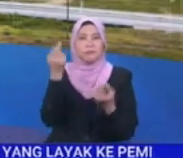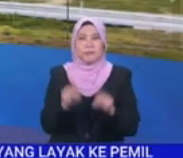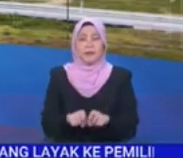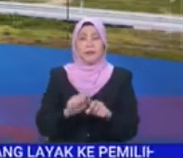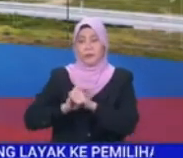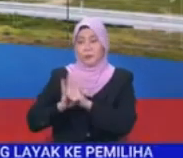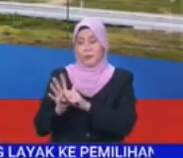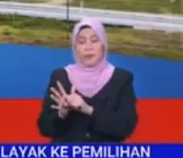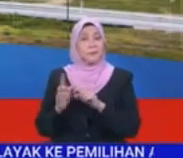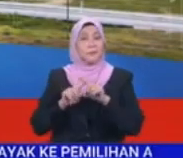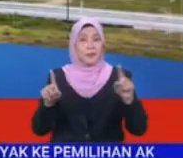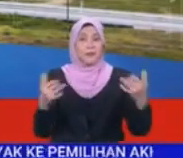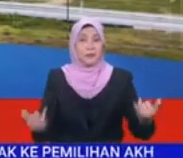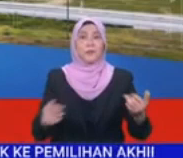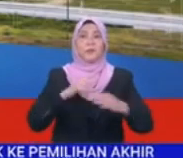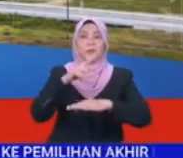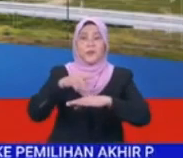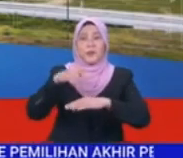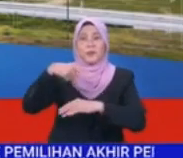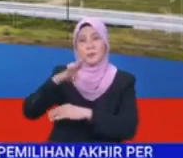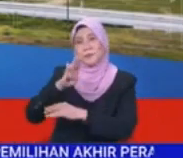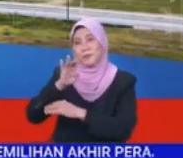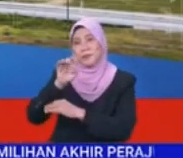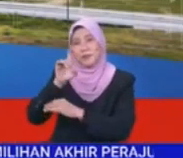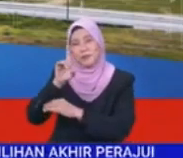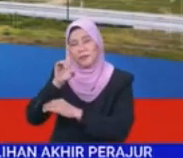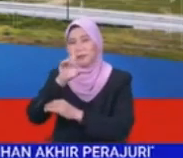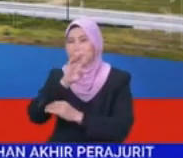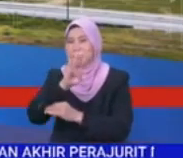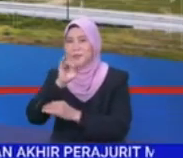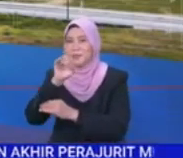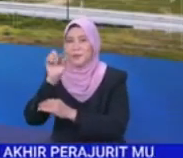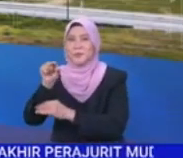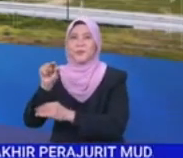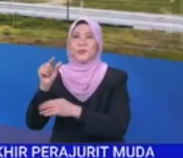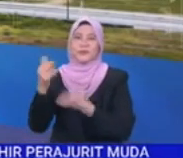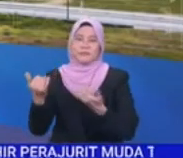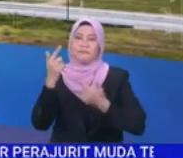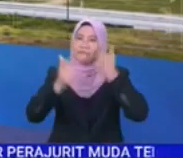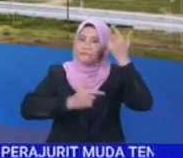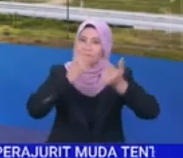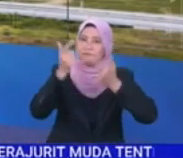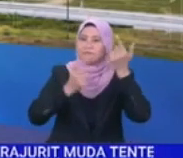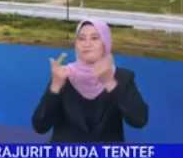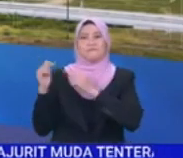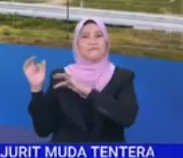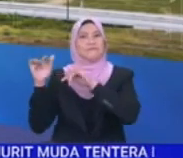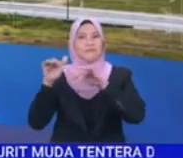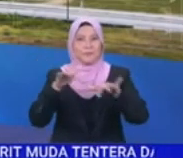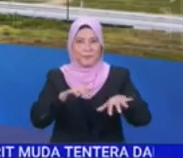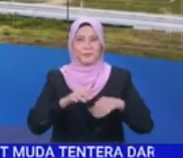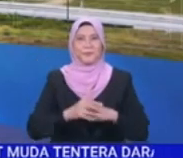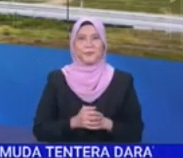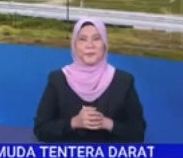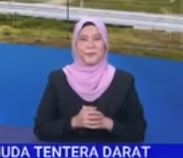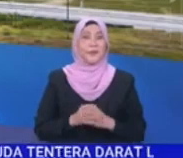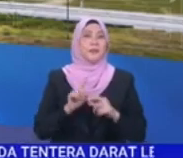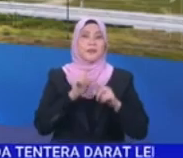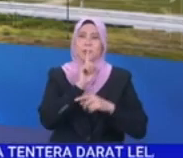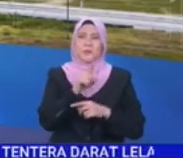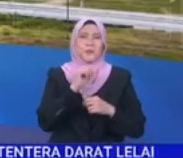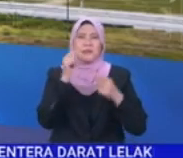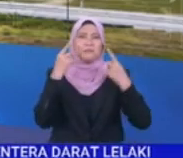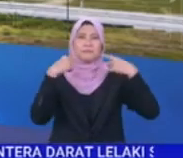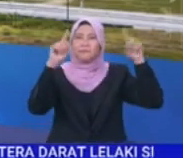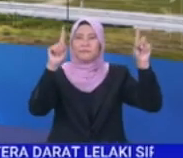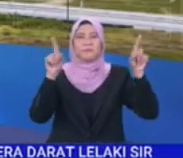bidong kini menjadi tumpuan selepas Terengganu beralih ke fasa tiga pelan pemilihan negara jumaat lepas meski tidak begitu terkenal